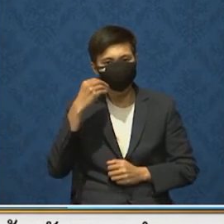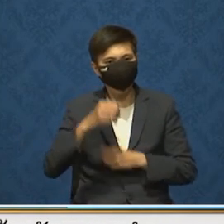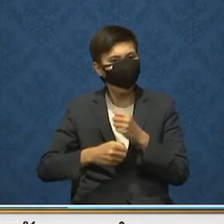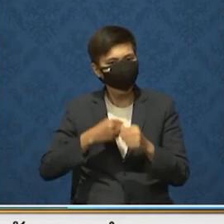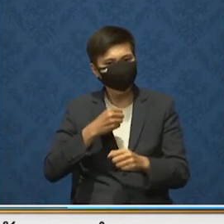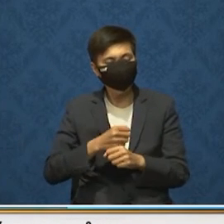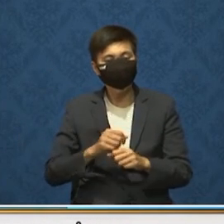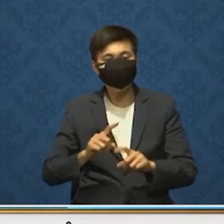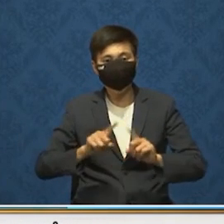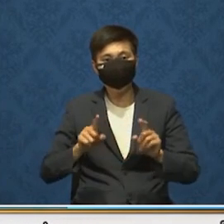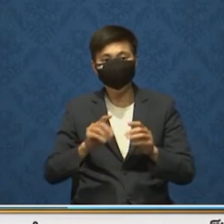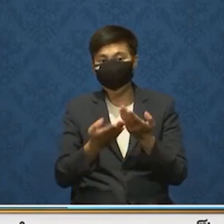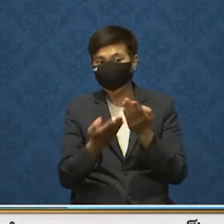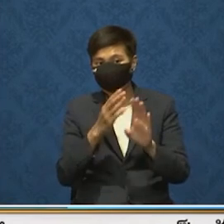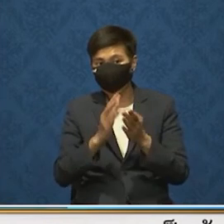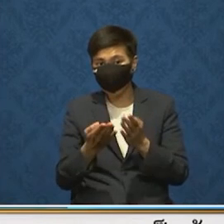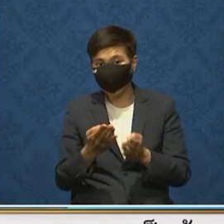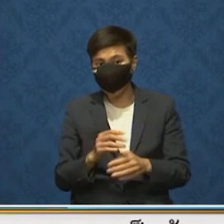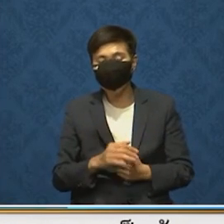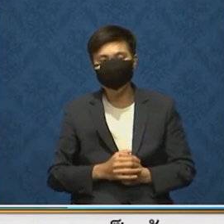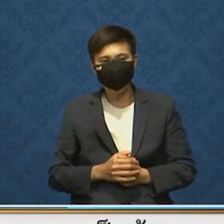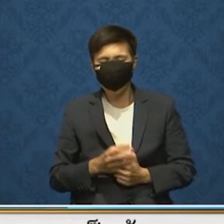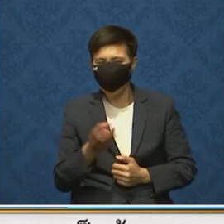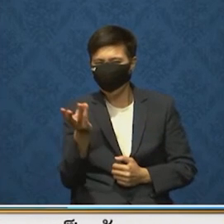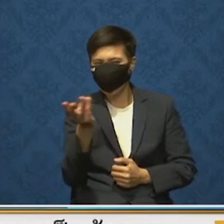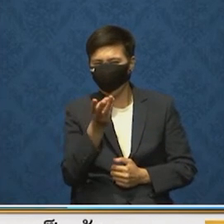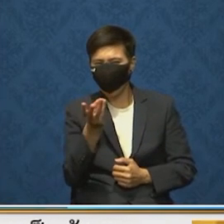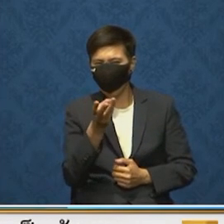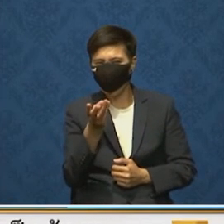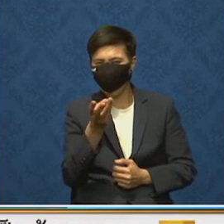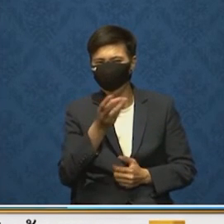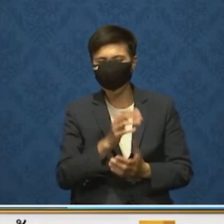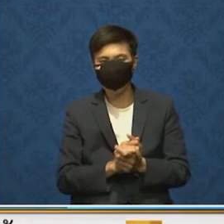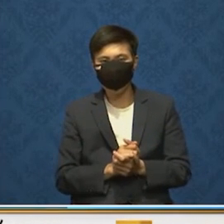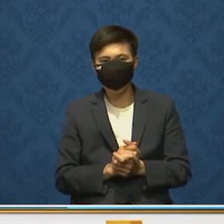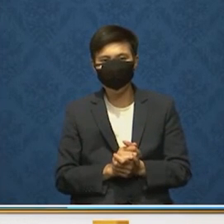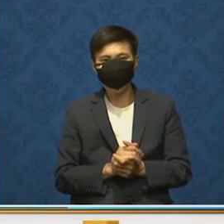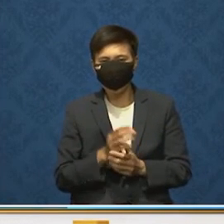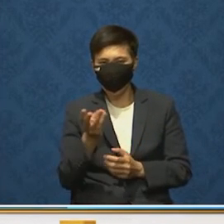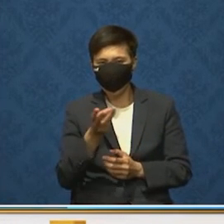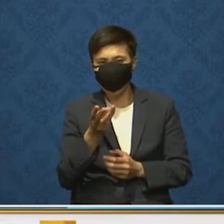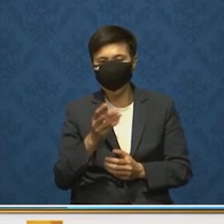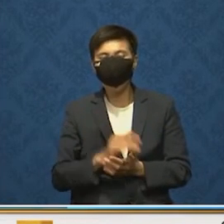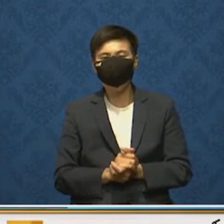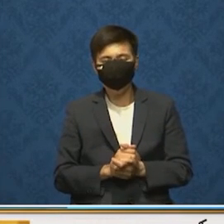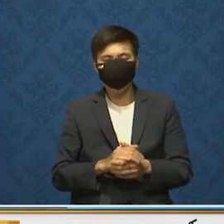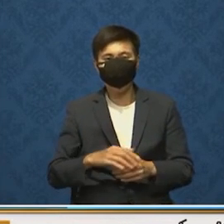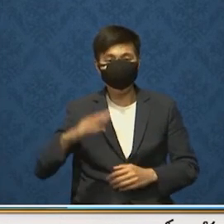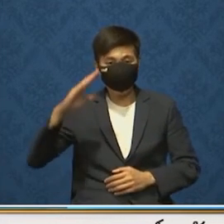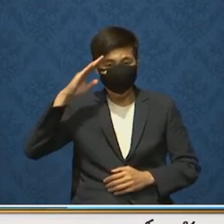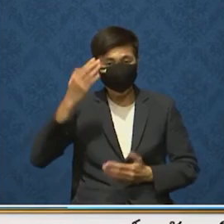กับทหารแล้วน้อยกวางบมาซื้ออาวุของกองทับอีกนะครั